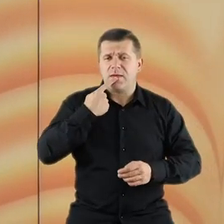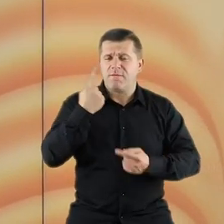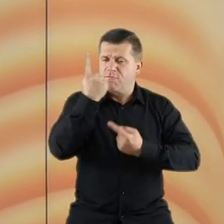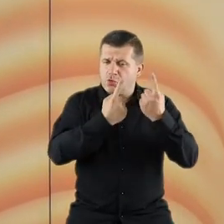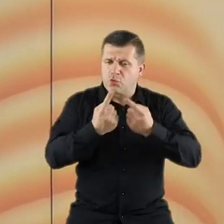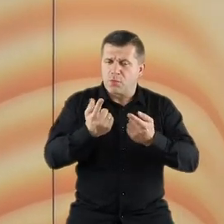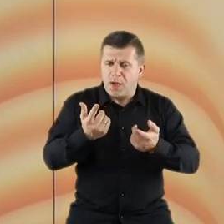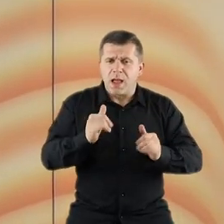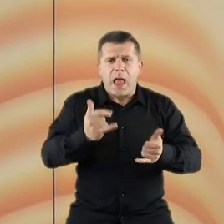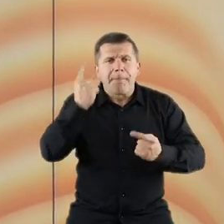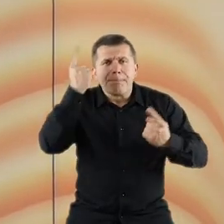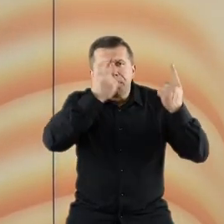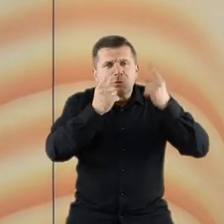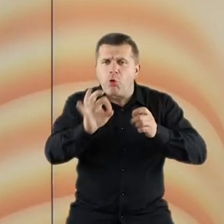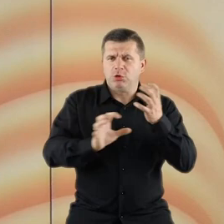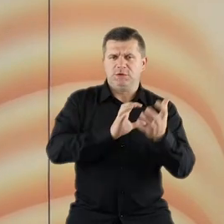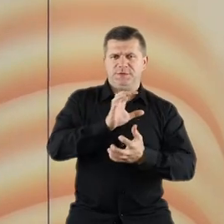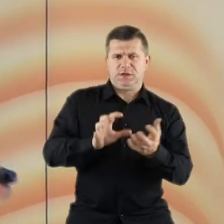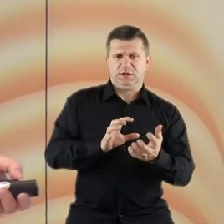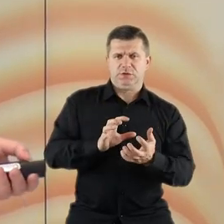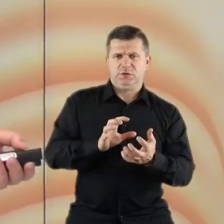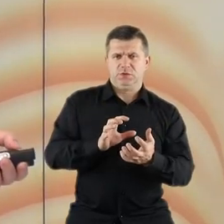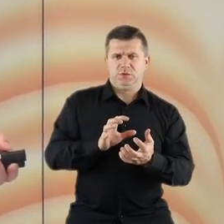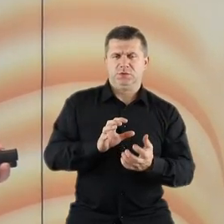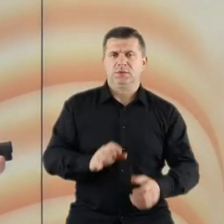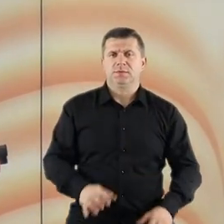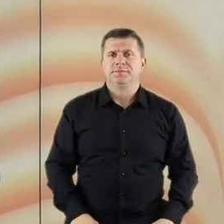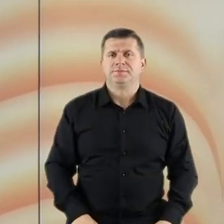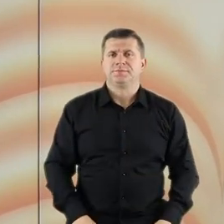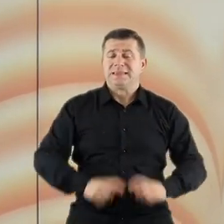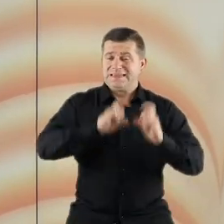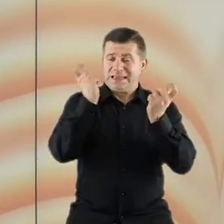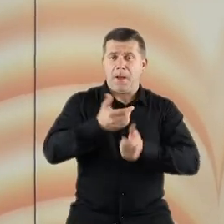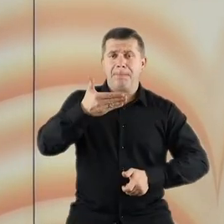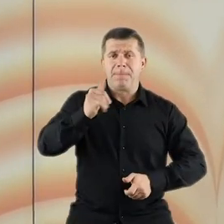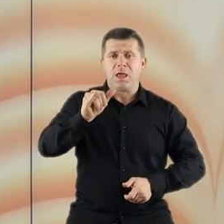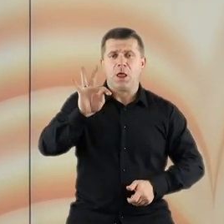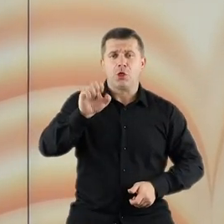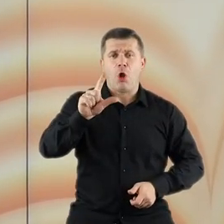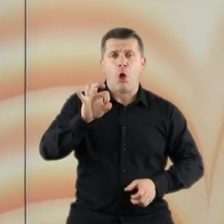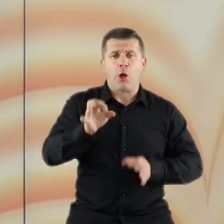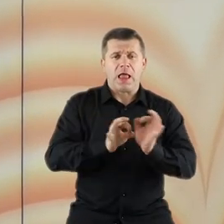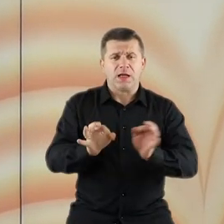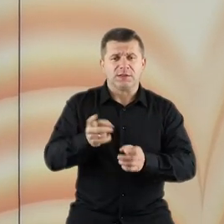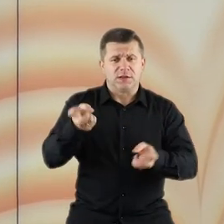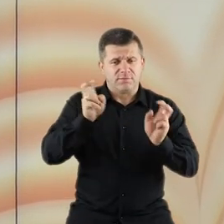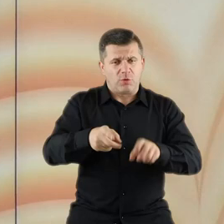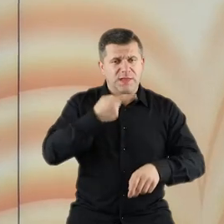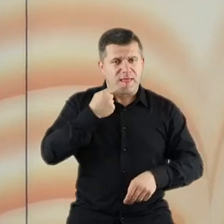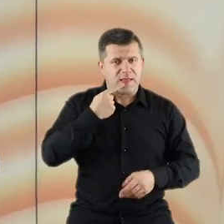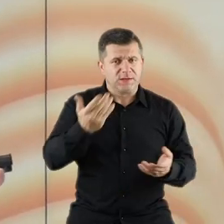sobie pewien fenomen myślenia o świecie i cała mitologia jest stworzona w